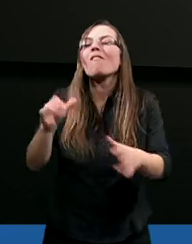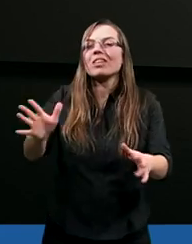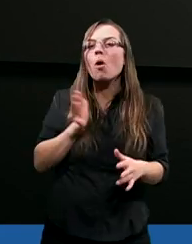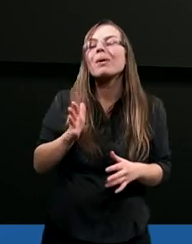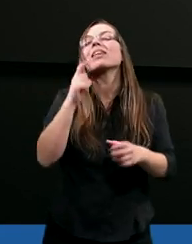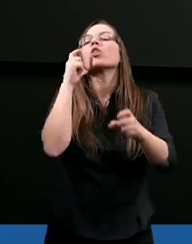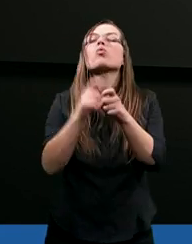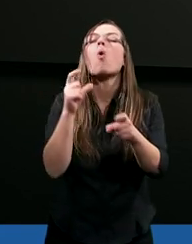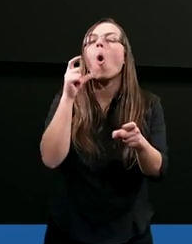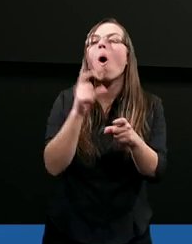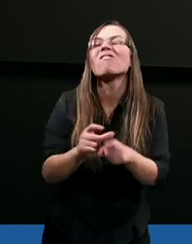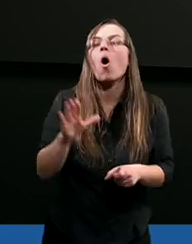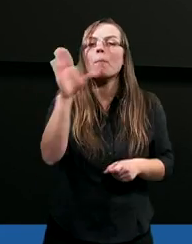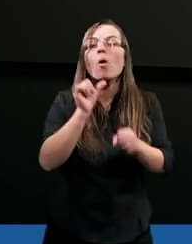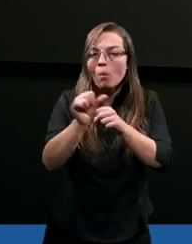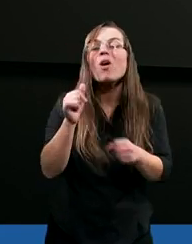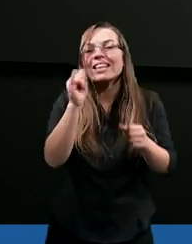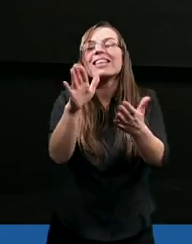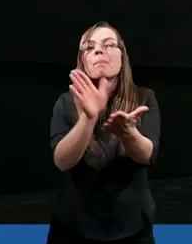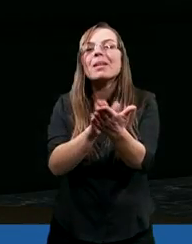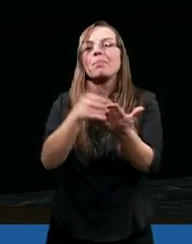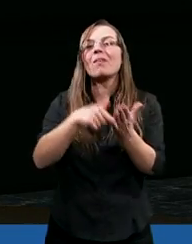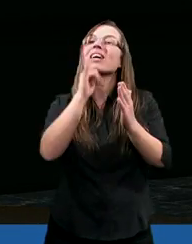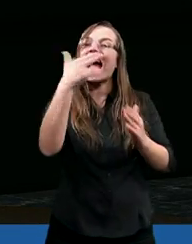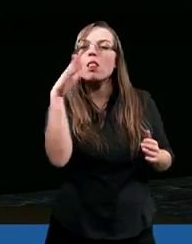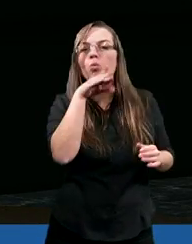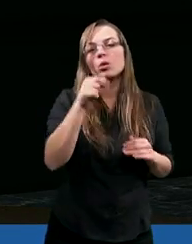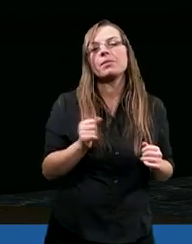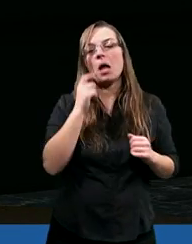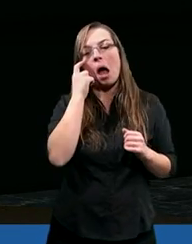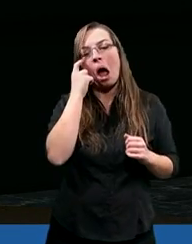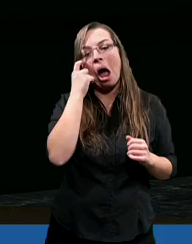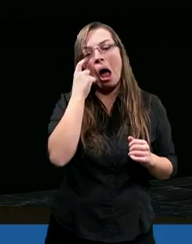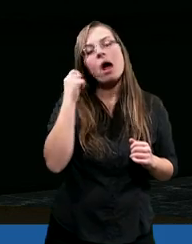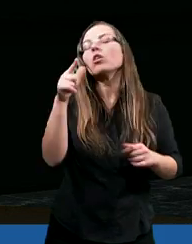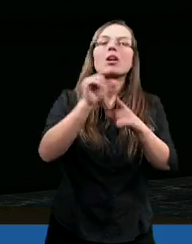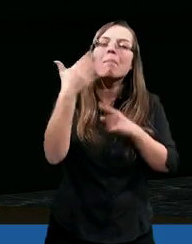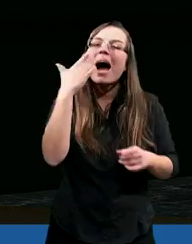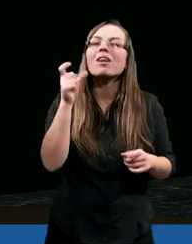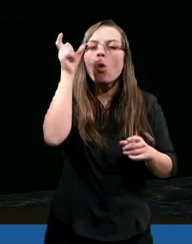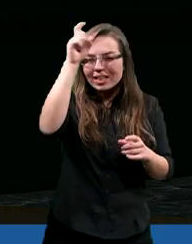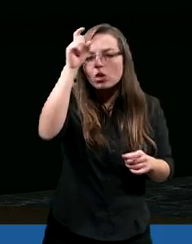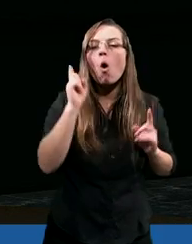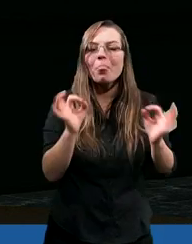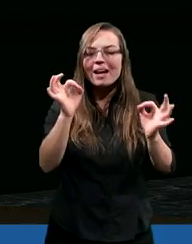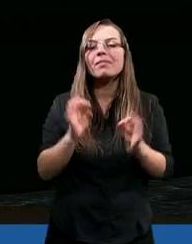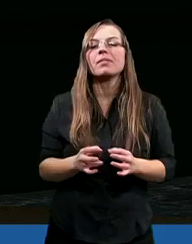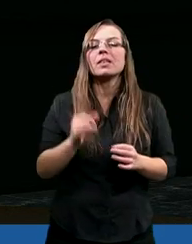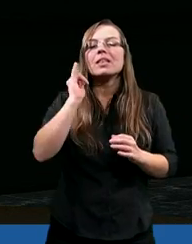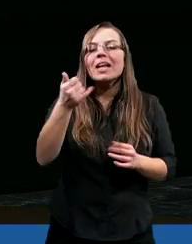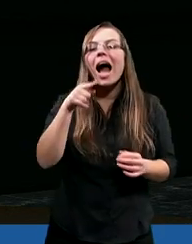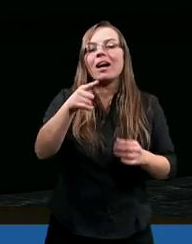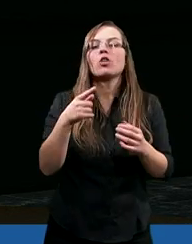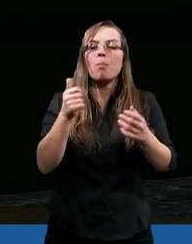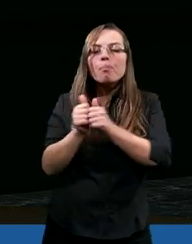Słowo Boże, Biblia. Proszę bardzo. Myślę, że jeszcze bardzo istotne jest to, jak